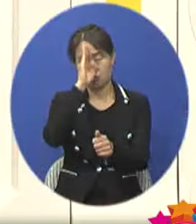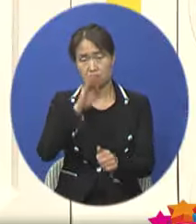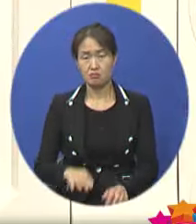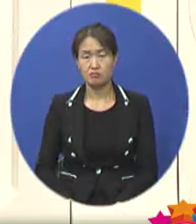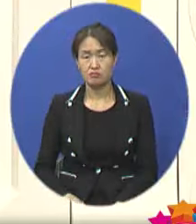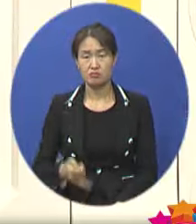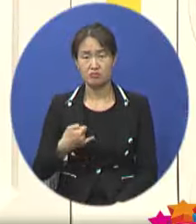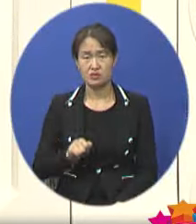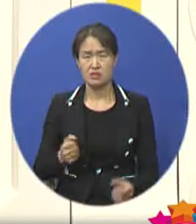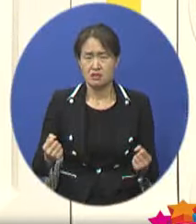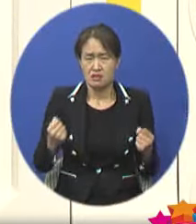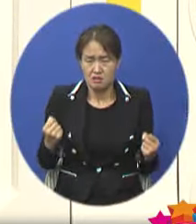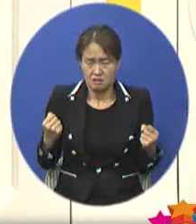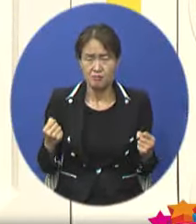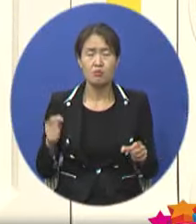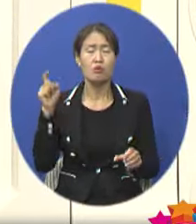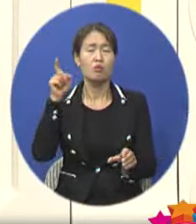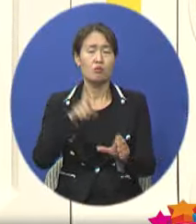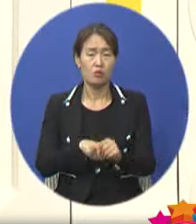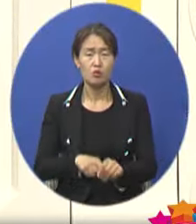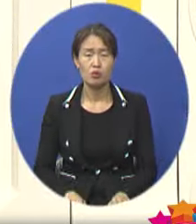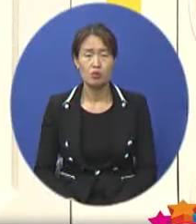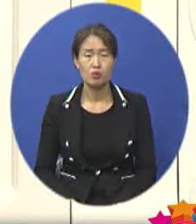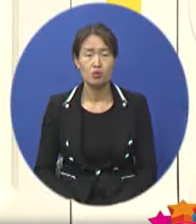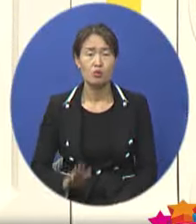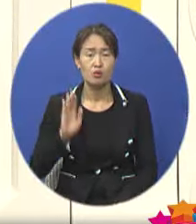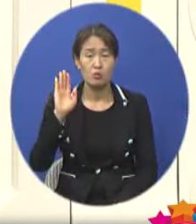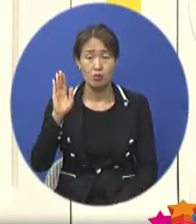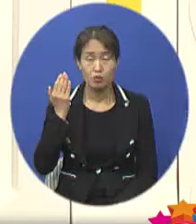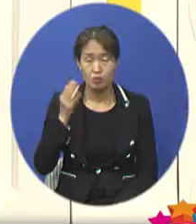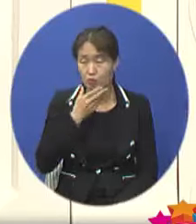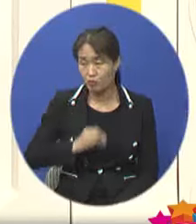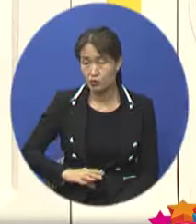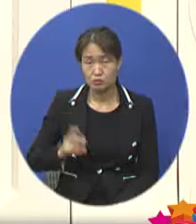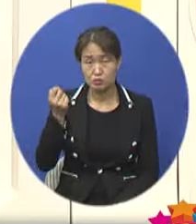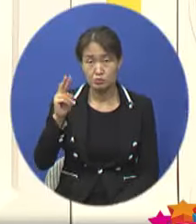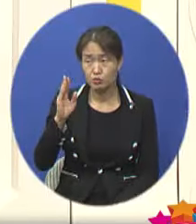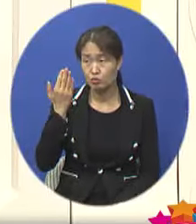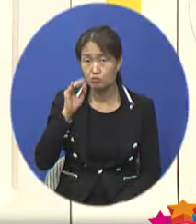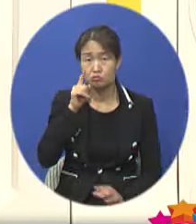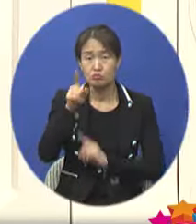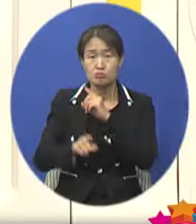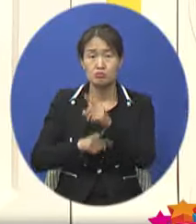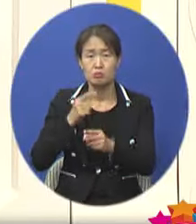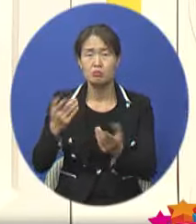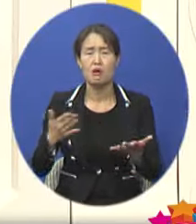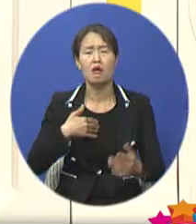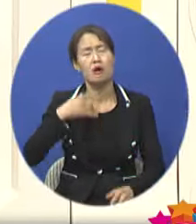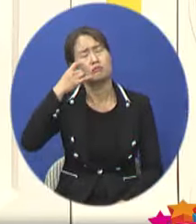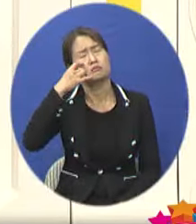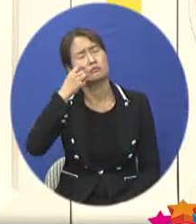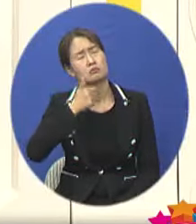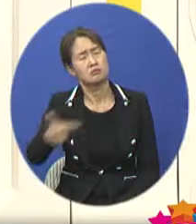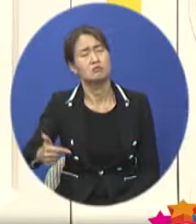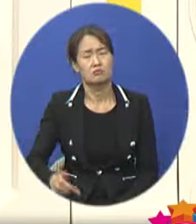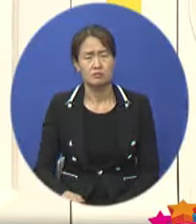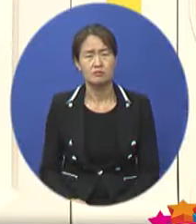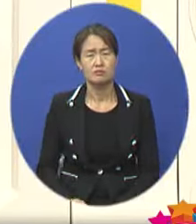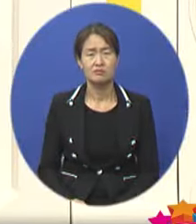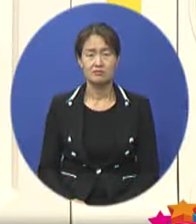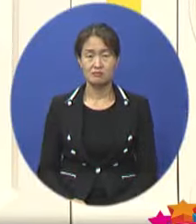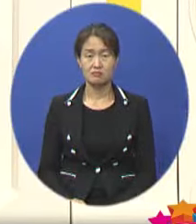봐갖고 힘내시라고. 예, 예. 요즘 독시템으로 오면은 예. 그분이 신청을 안 하시더라고요. 그러네. 나도 지금 궁금해 죽겠어요. 예.